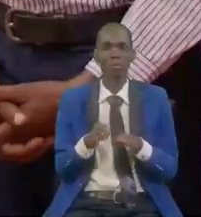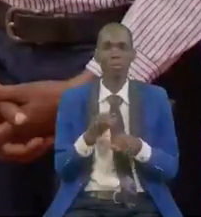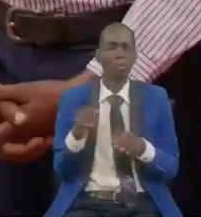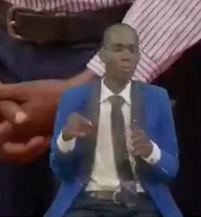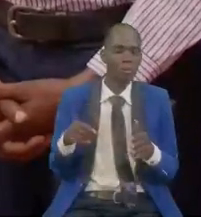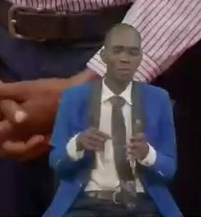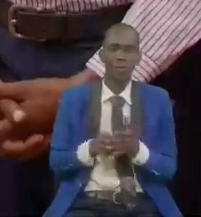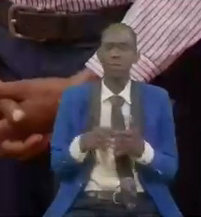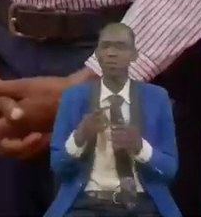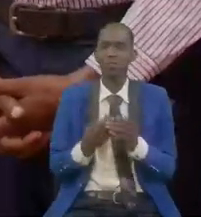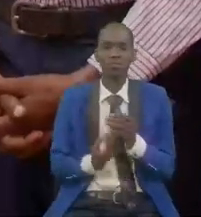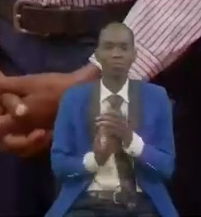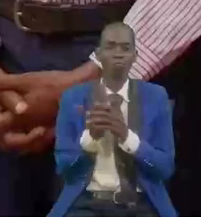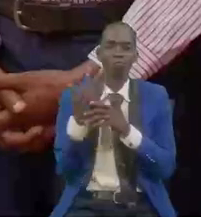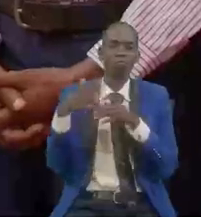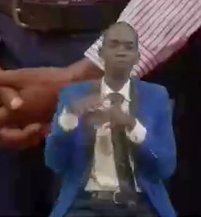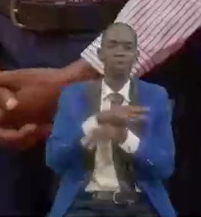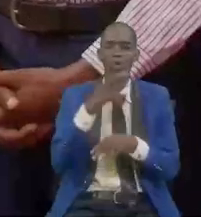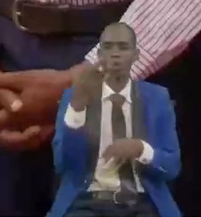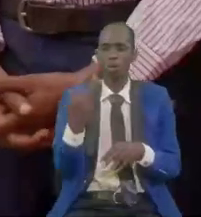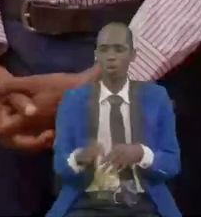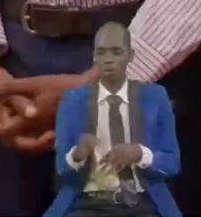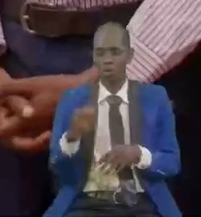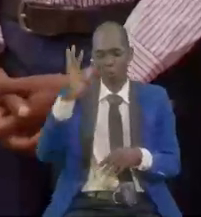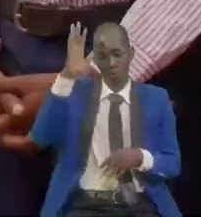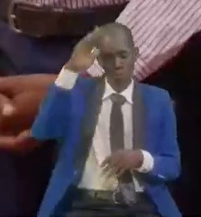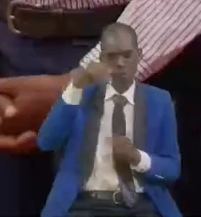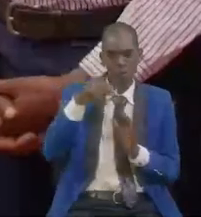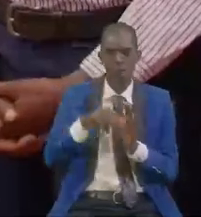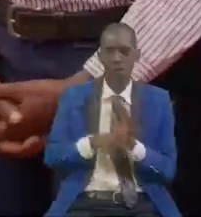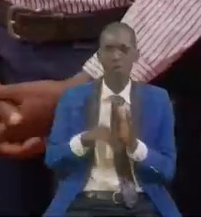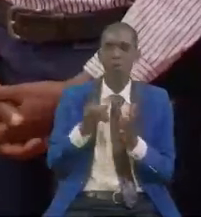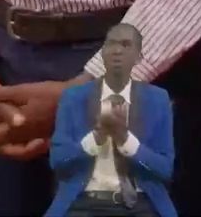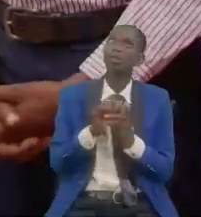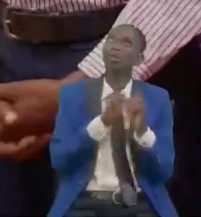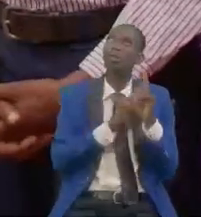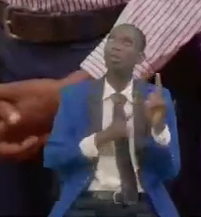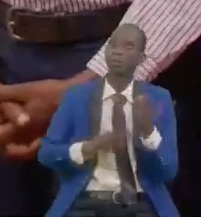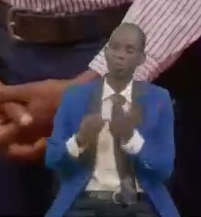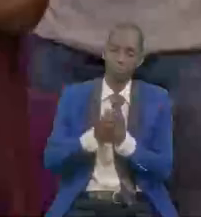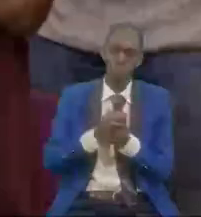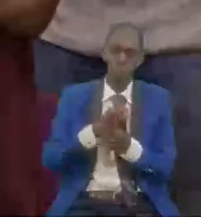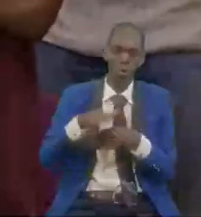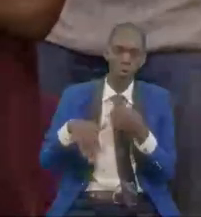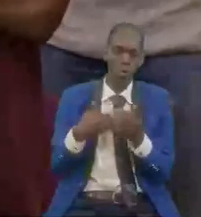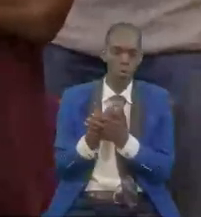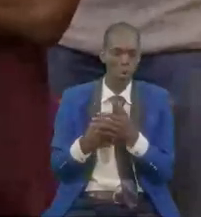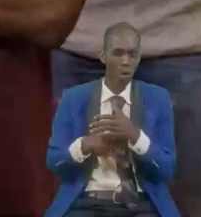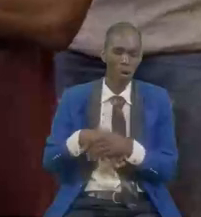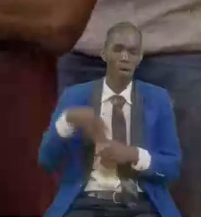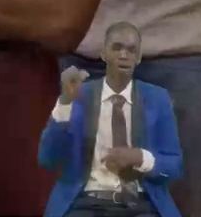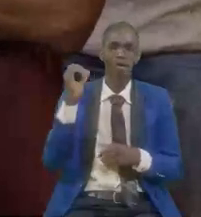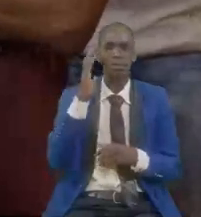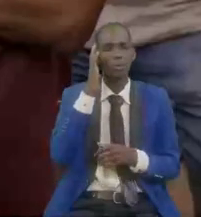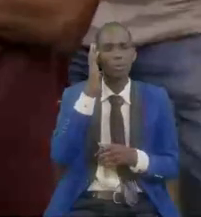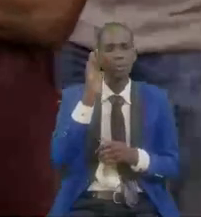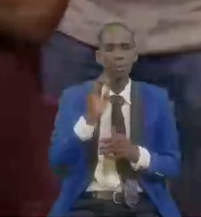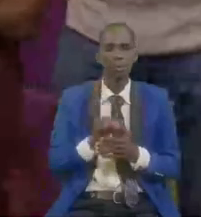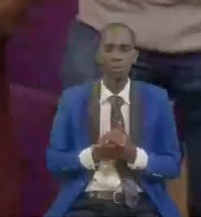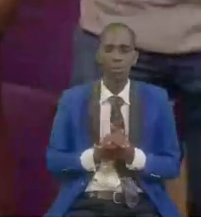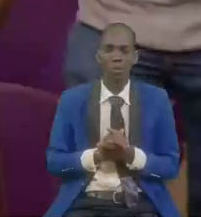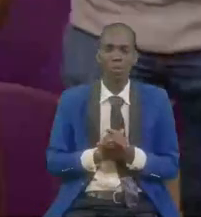imprudente, la superfluité de la dépravation? Parlez à Dieu de tout laver de votre